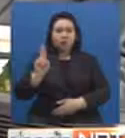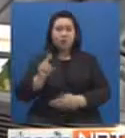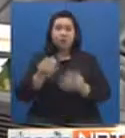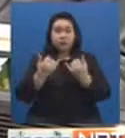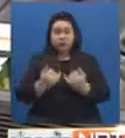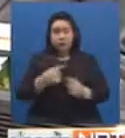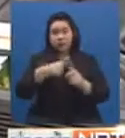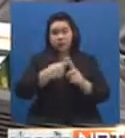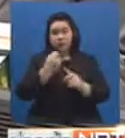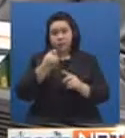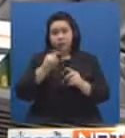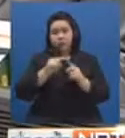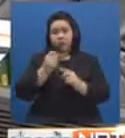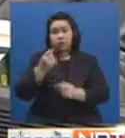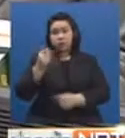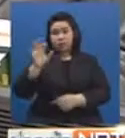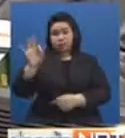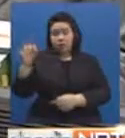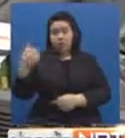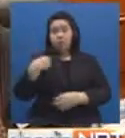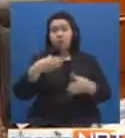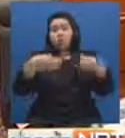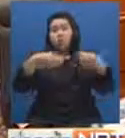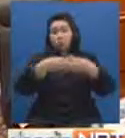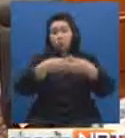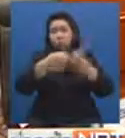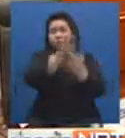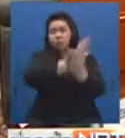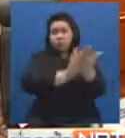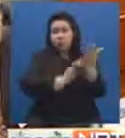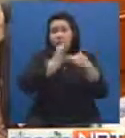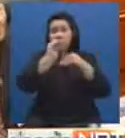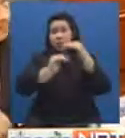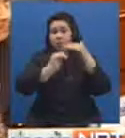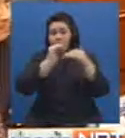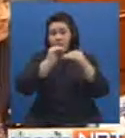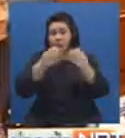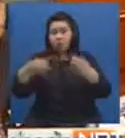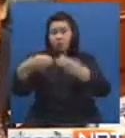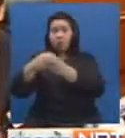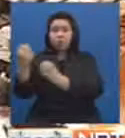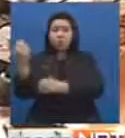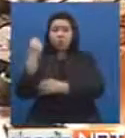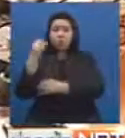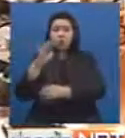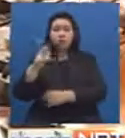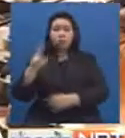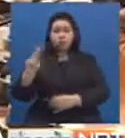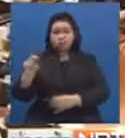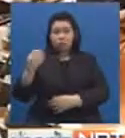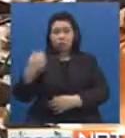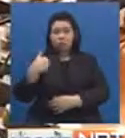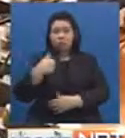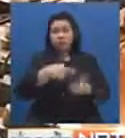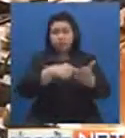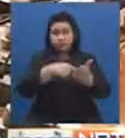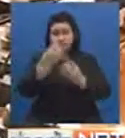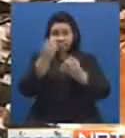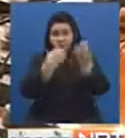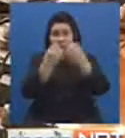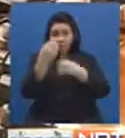พฤศจิกายนก็จะมีตัวแทนจากพรรคชาติพัฒนาและก็พรรคพลังชลเข้าร่วมเสนอความคิดเห็นต่อคณะกรรมาธิการ